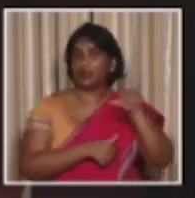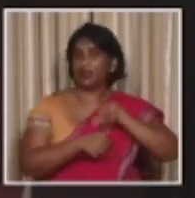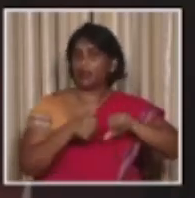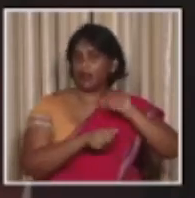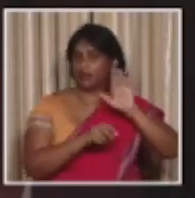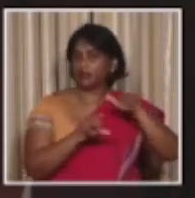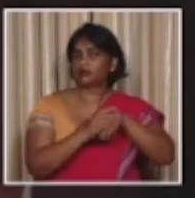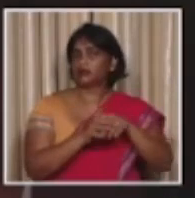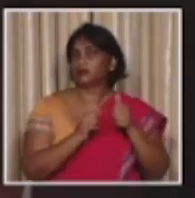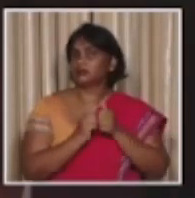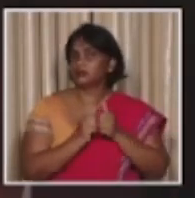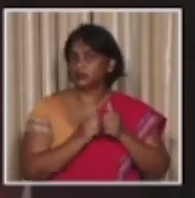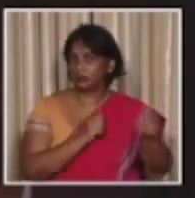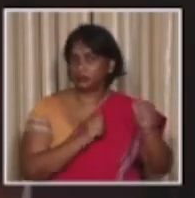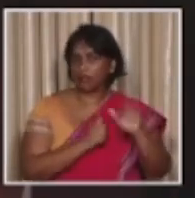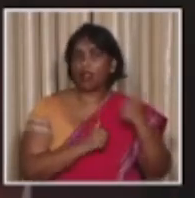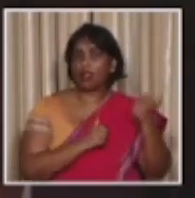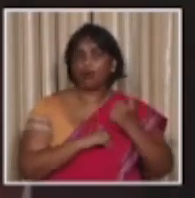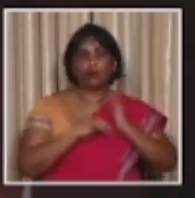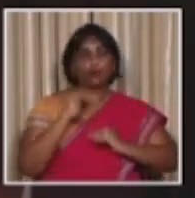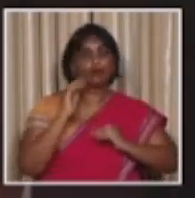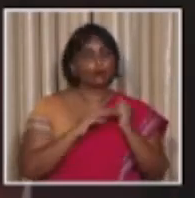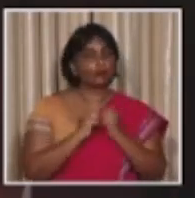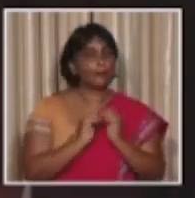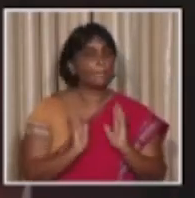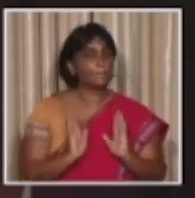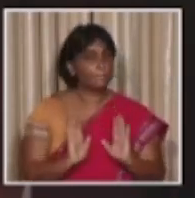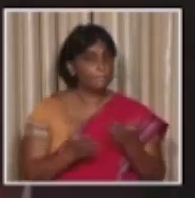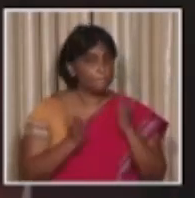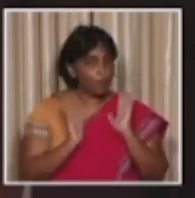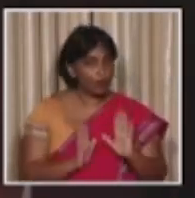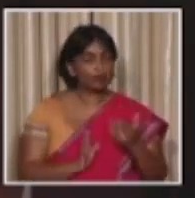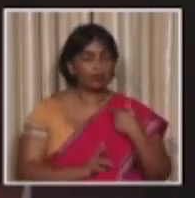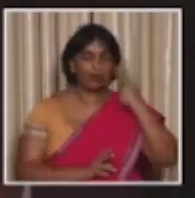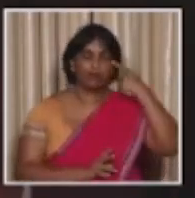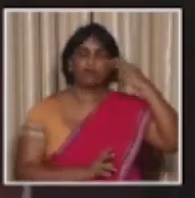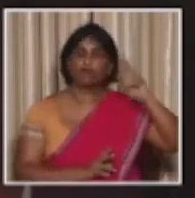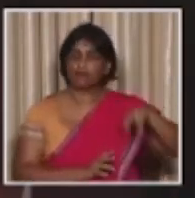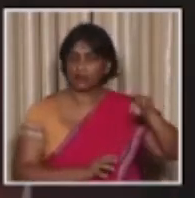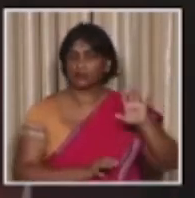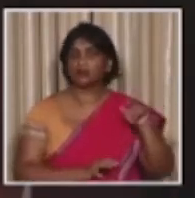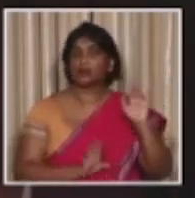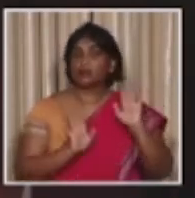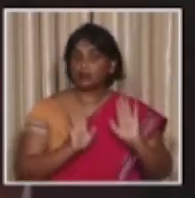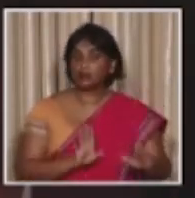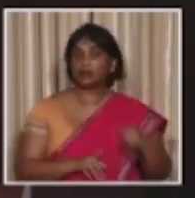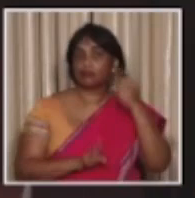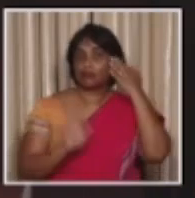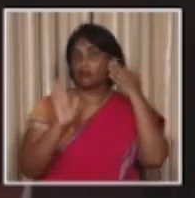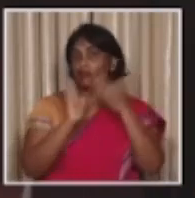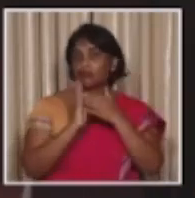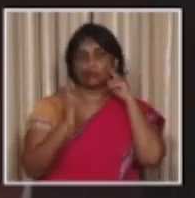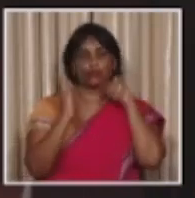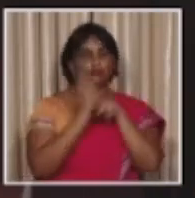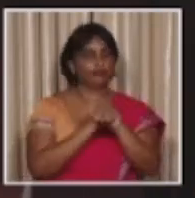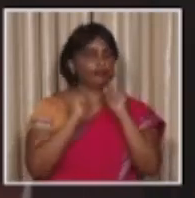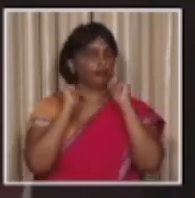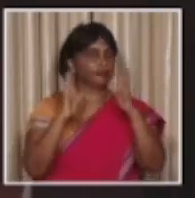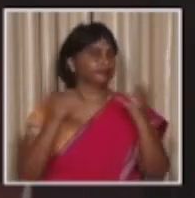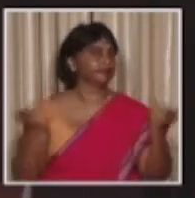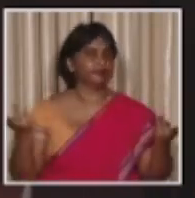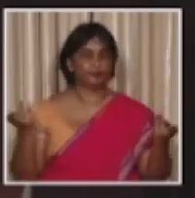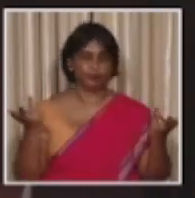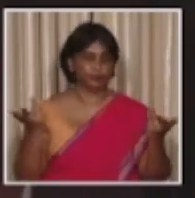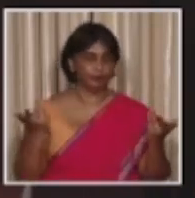ආයතනවල පවත්වාගෙන යෑමේ අලුත් ක්‍රමවේද ක්‍රියාත්මක විය යුතුයි කියලා අපි විශ්වාස කරනවා. නමුත් මේව පිළිබඳව විනිවිද භාවයක් නැහැ ගරු